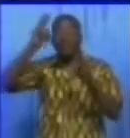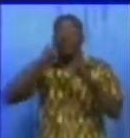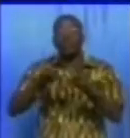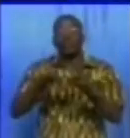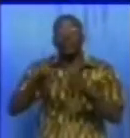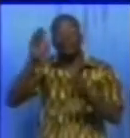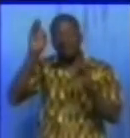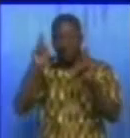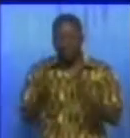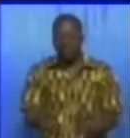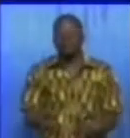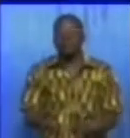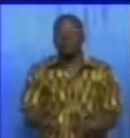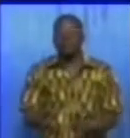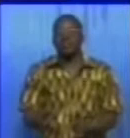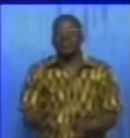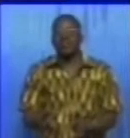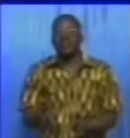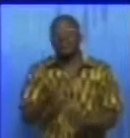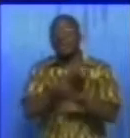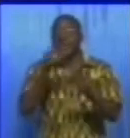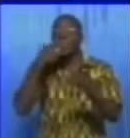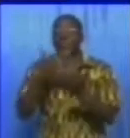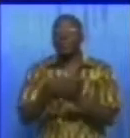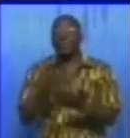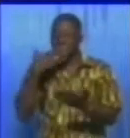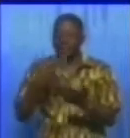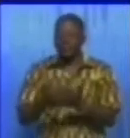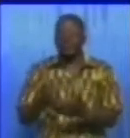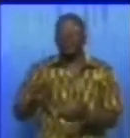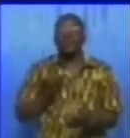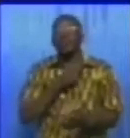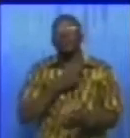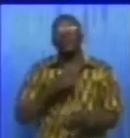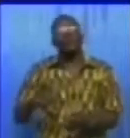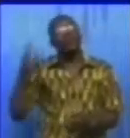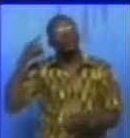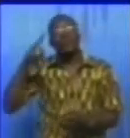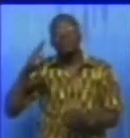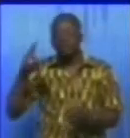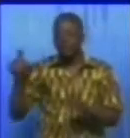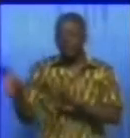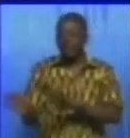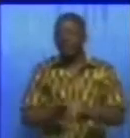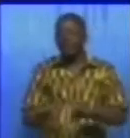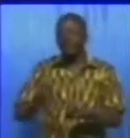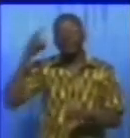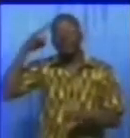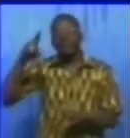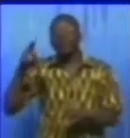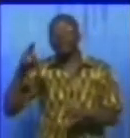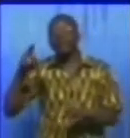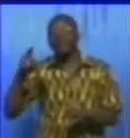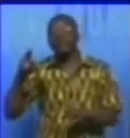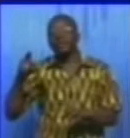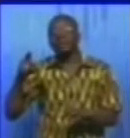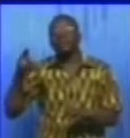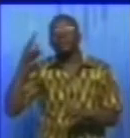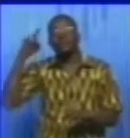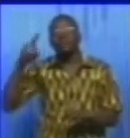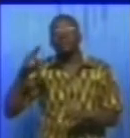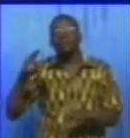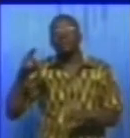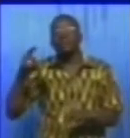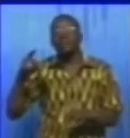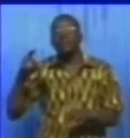très bon. Voilà, c'est bien. Maintenant, nous souhaitons quand même que l'entretien là, puisse se faire parce que, bon, les vaches,